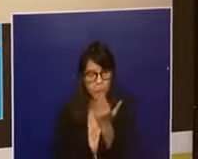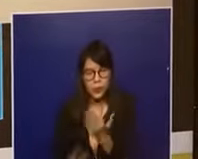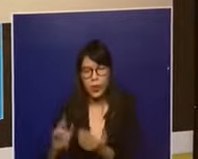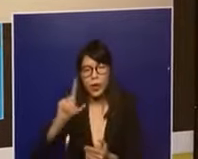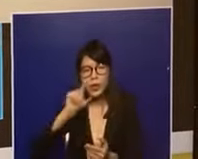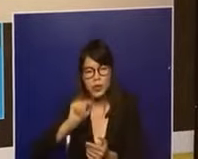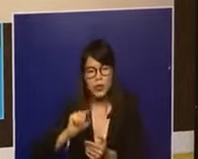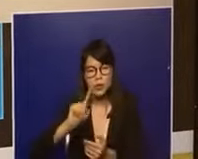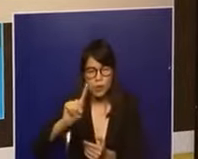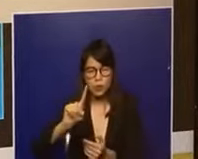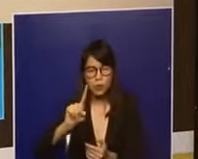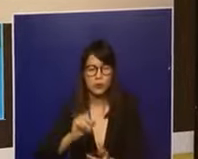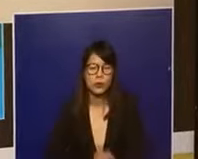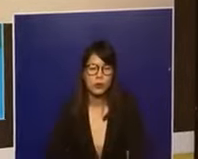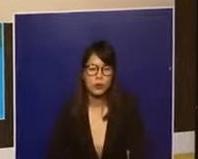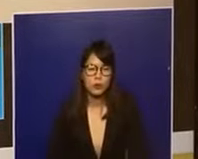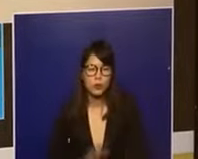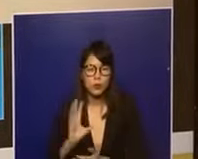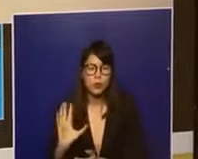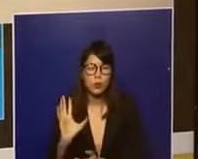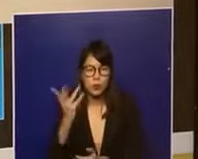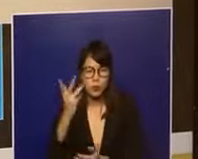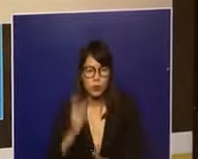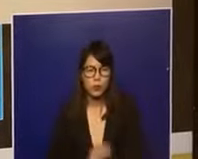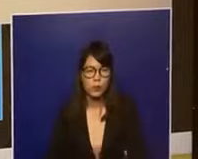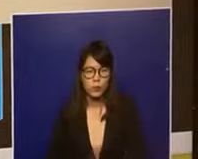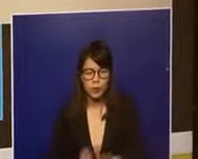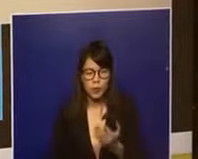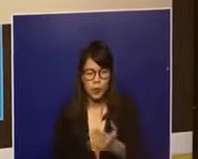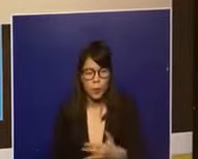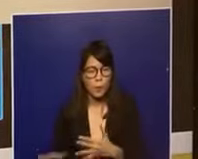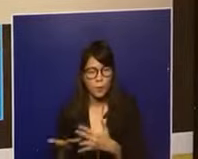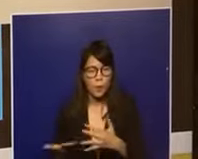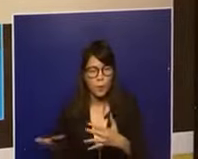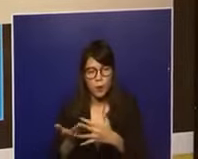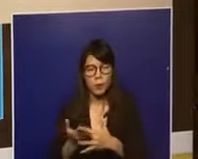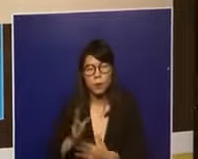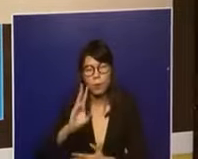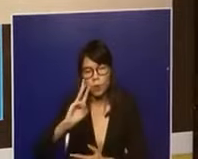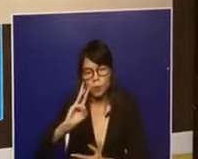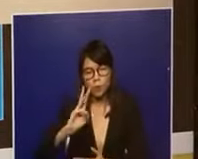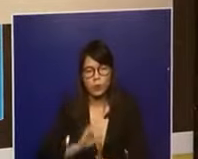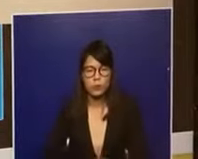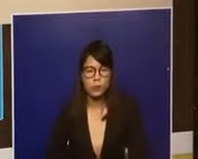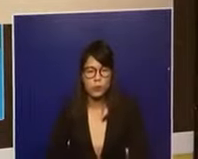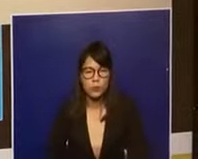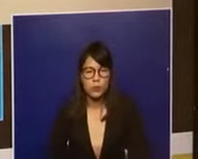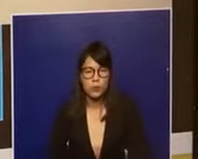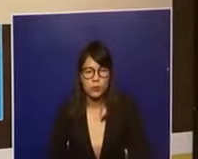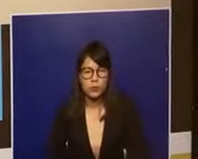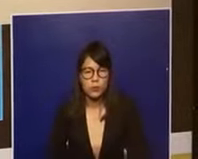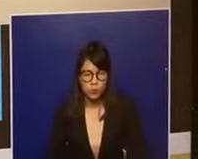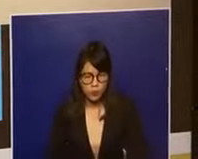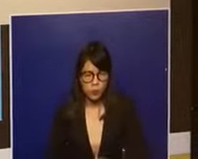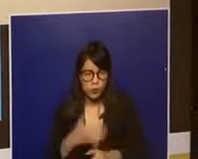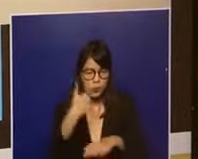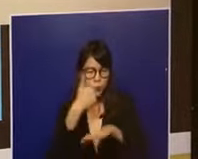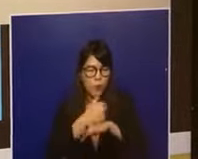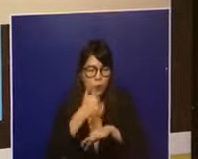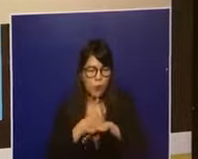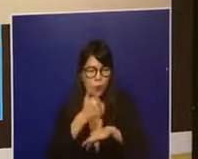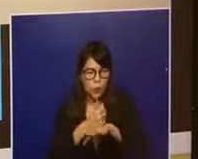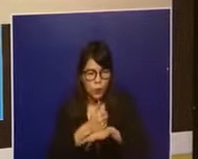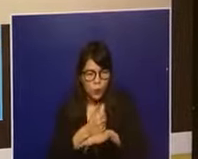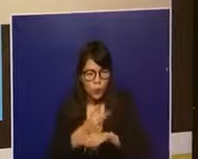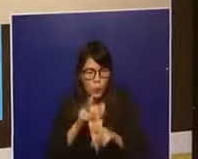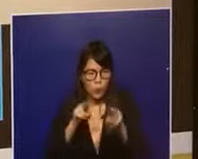6อันดับรวมทั้งดำเนินมาตรการ10 for 10ที่เป็นข้อเสนอแนะจากทูต5ประเทศและหอการค้านานาชาติแห่งประเทศไ